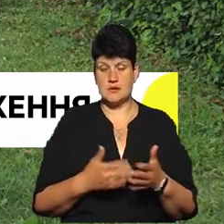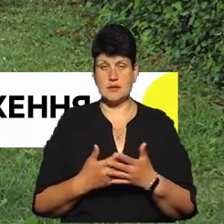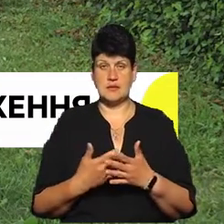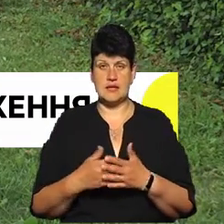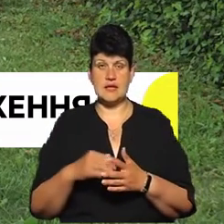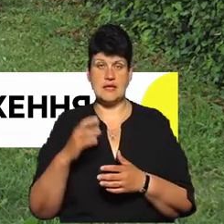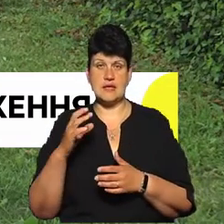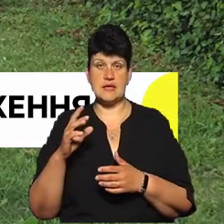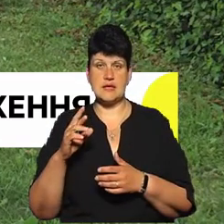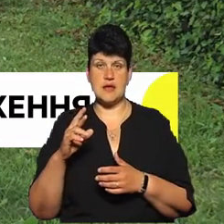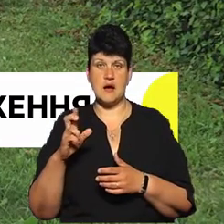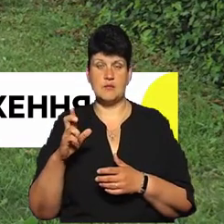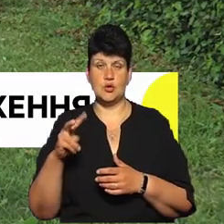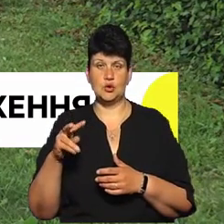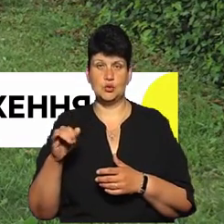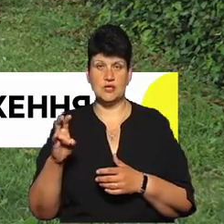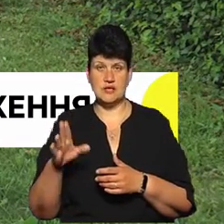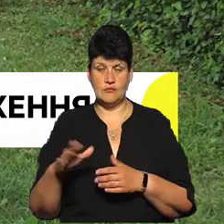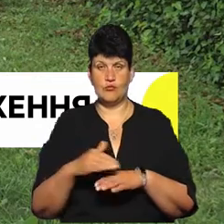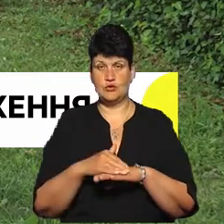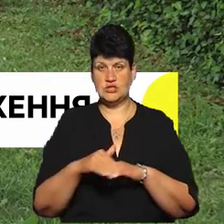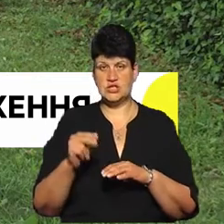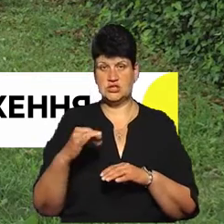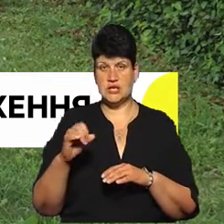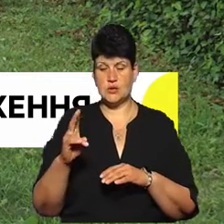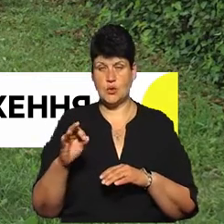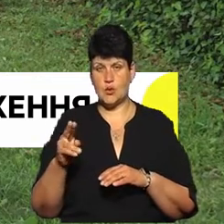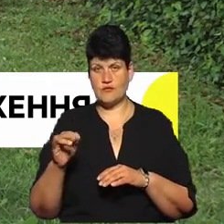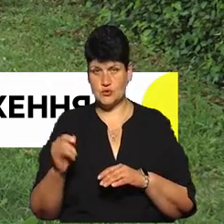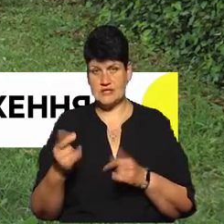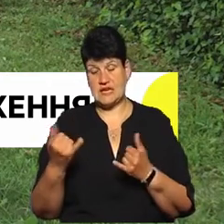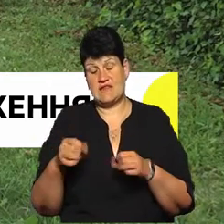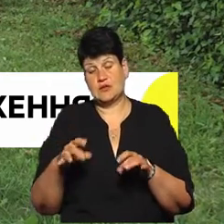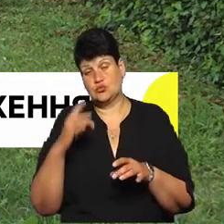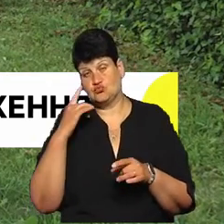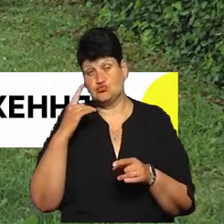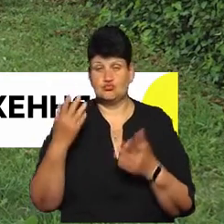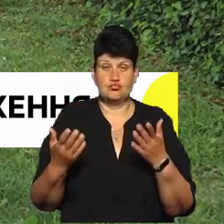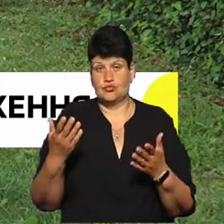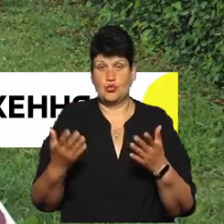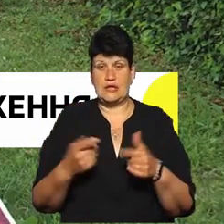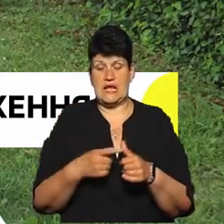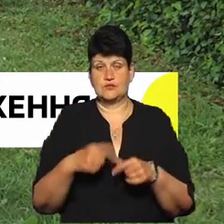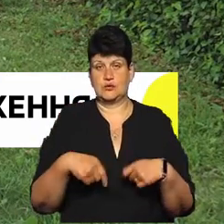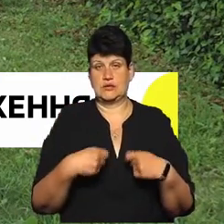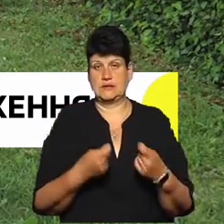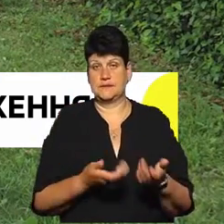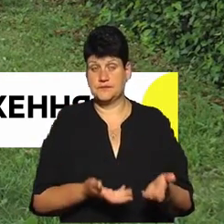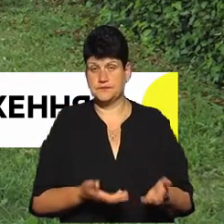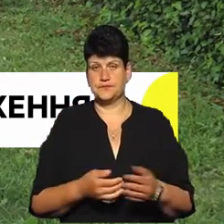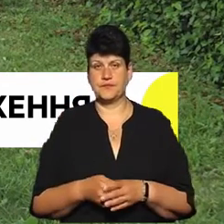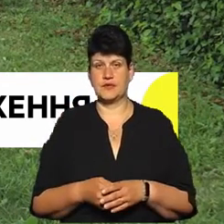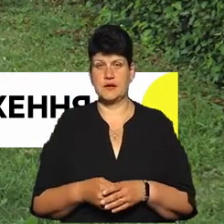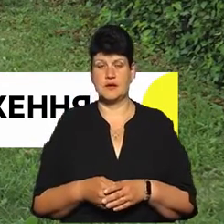Яблонові. Також вулиця Чайковського, значить, вони ще вирішують, яку назву перейменувати місцевих. Так само в